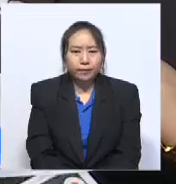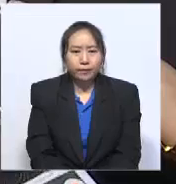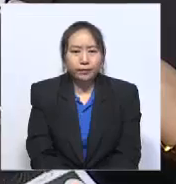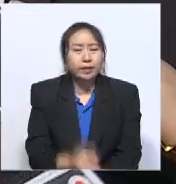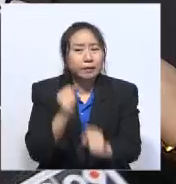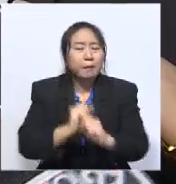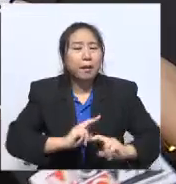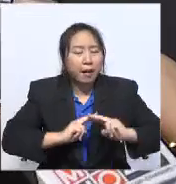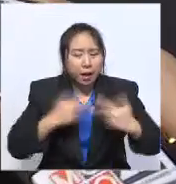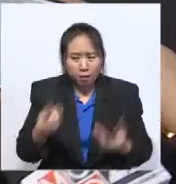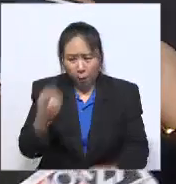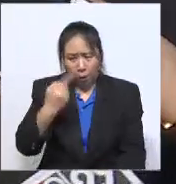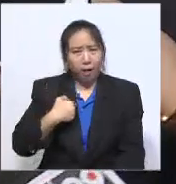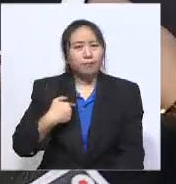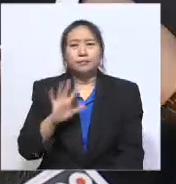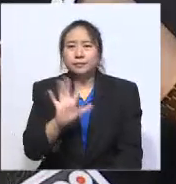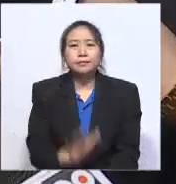ทำเองแล้วมาโยนเขาดีเนี่ย